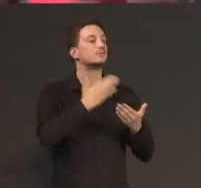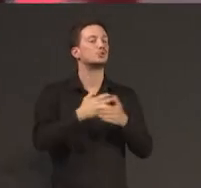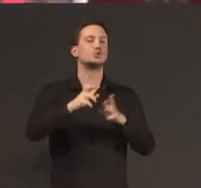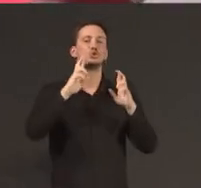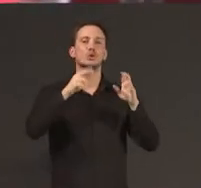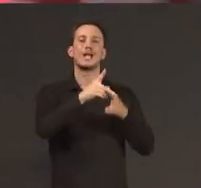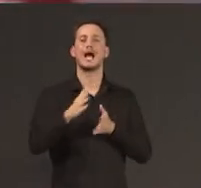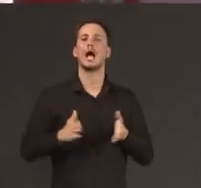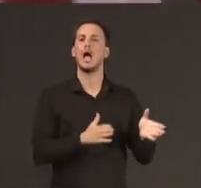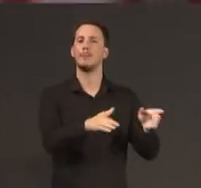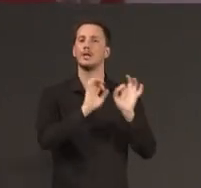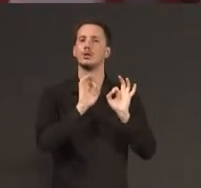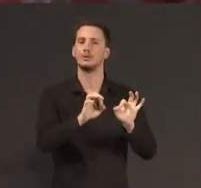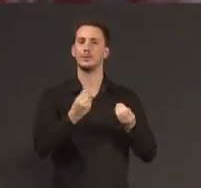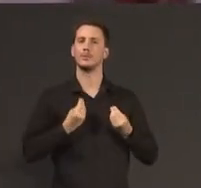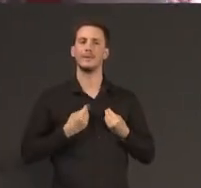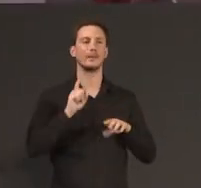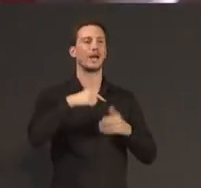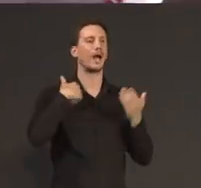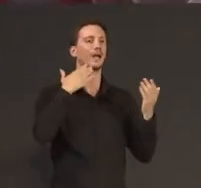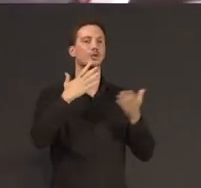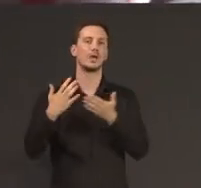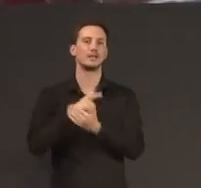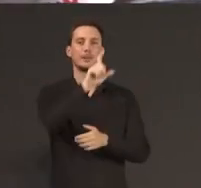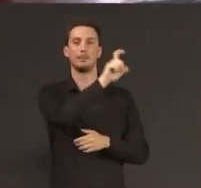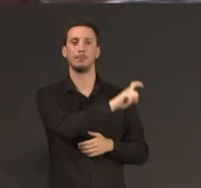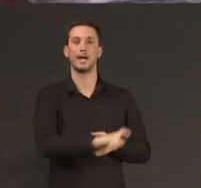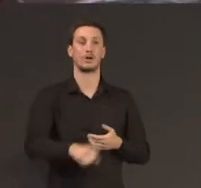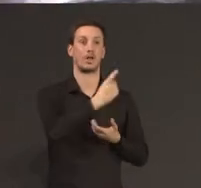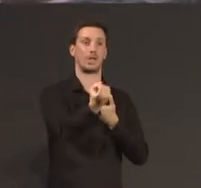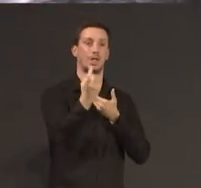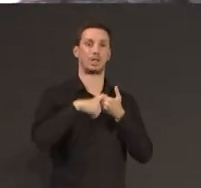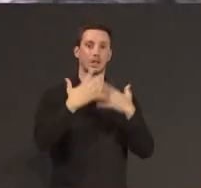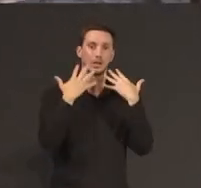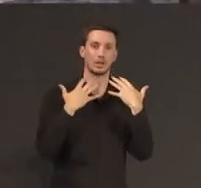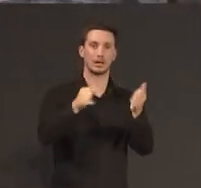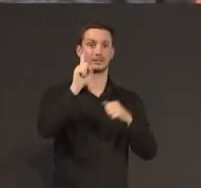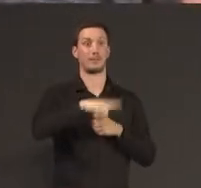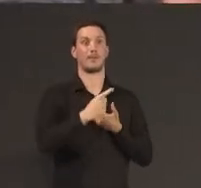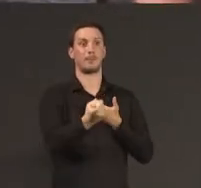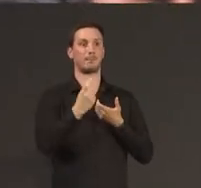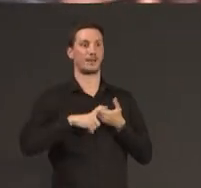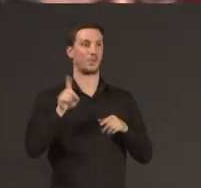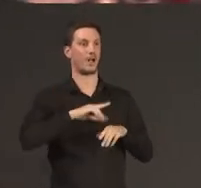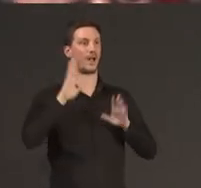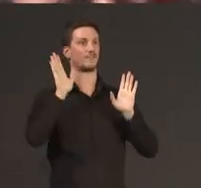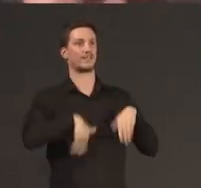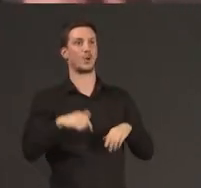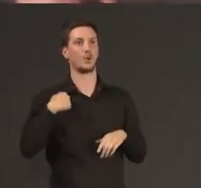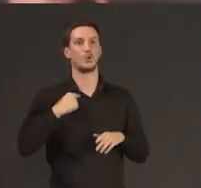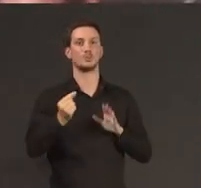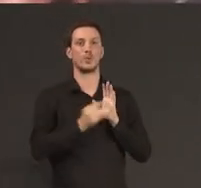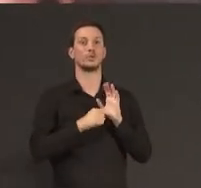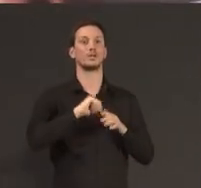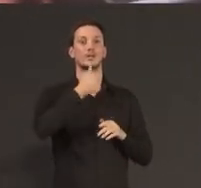vostre camí i agrair a totes les persones que avui ens estan acompanyant i que estan sent partícips dels crèdits finals dels que han